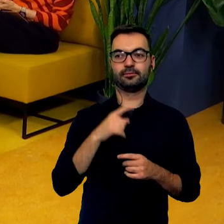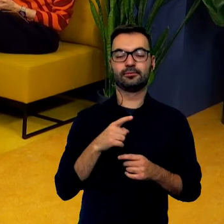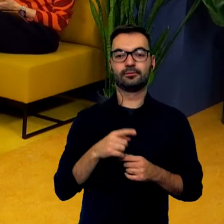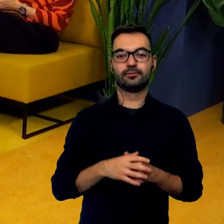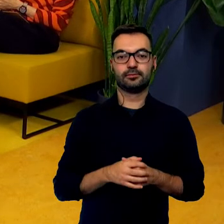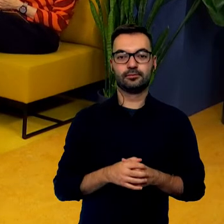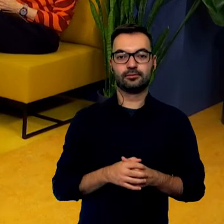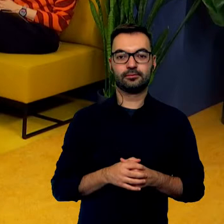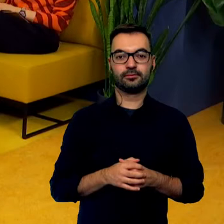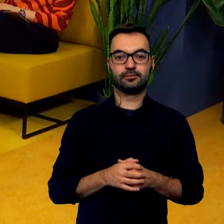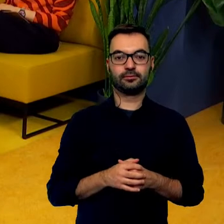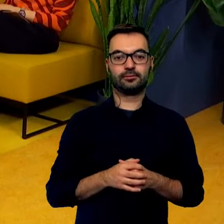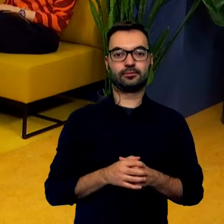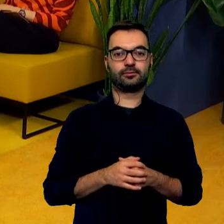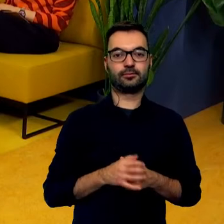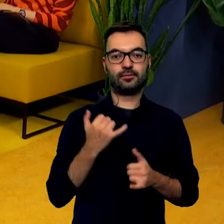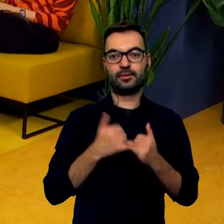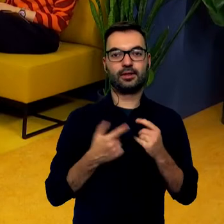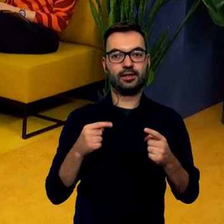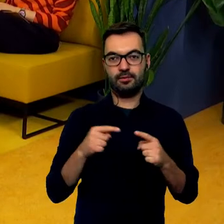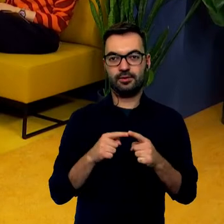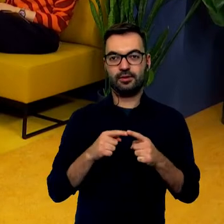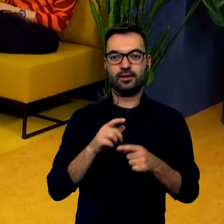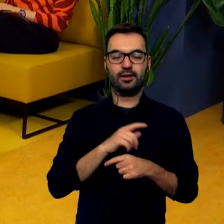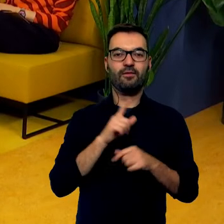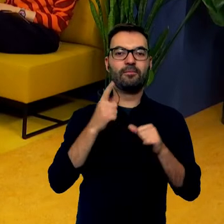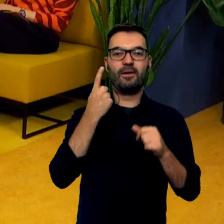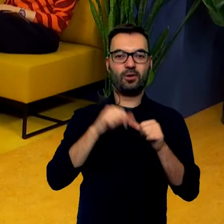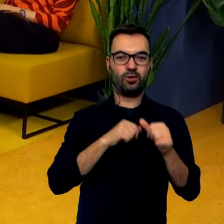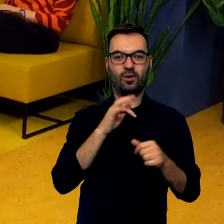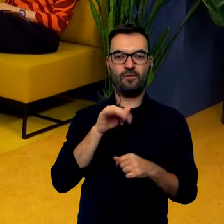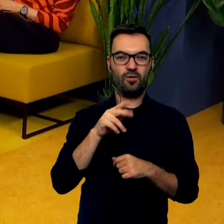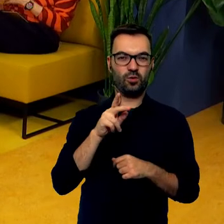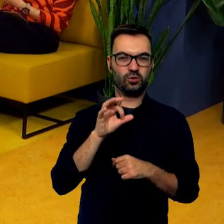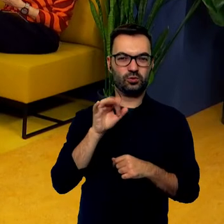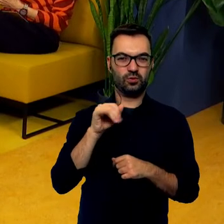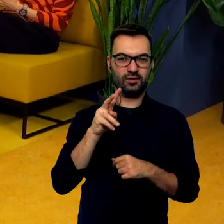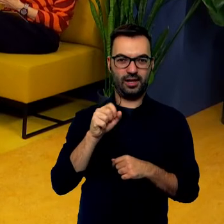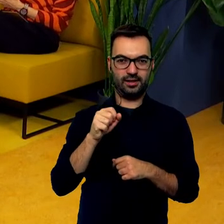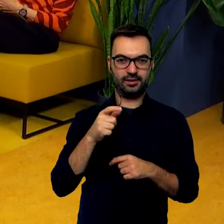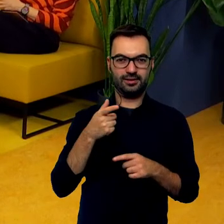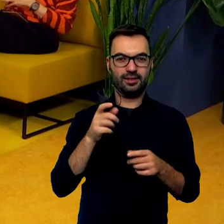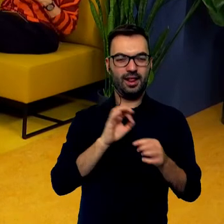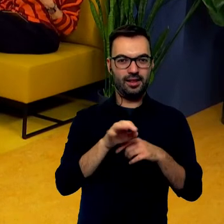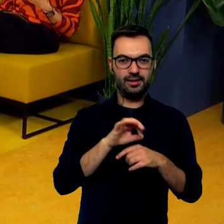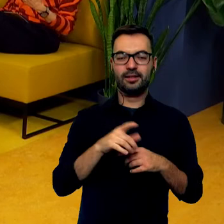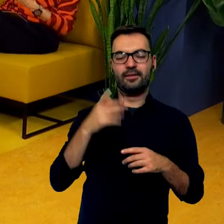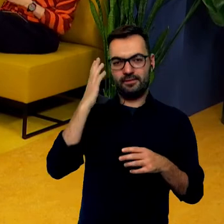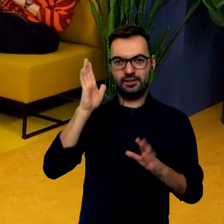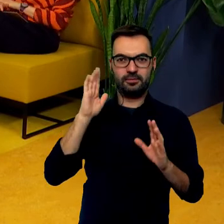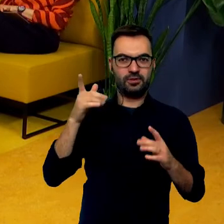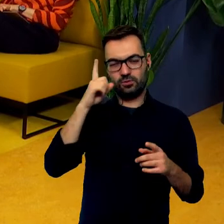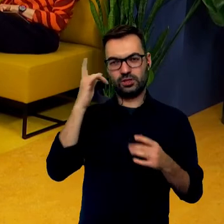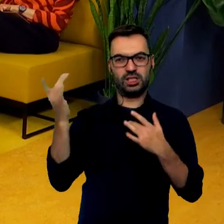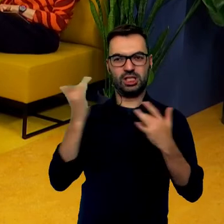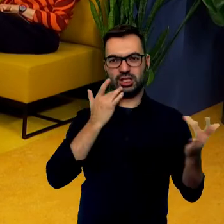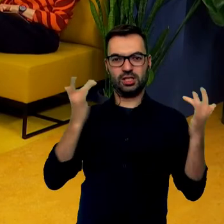że jeśli ci nie odpowiada fuksówka na pierwszym roku, to po prostu narażając się na pewien ostracyzm, na jakąś